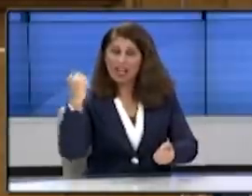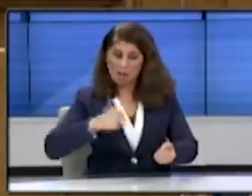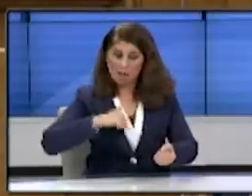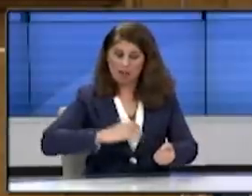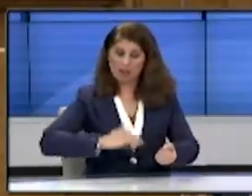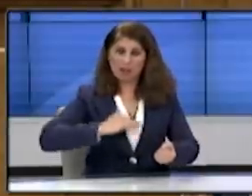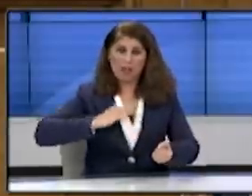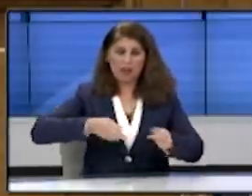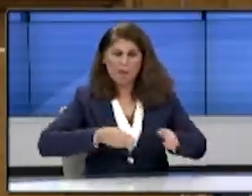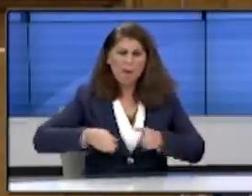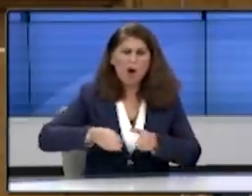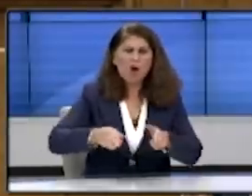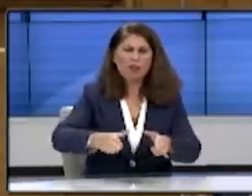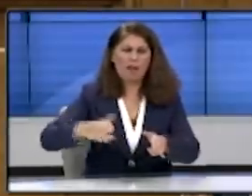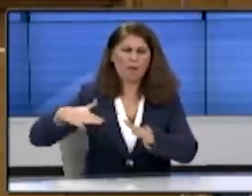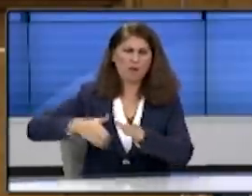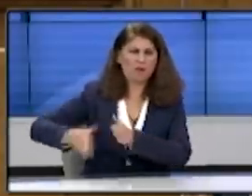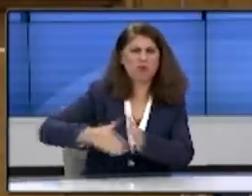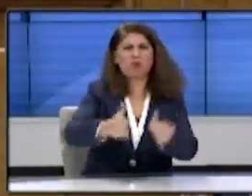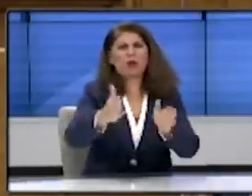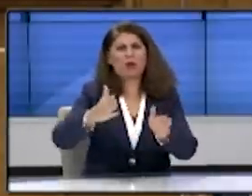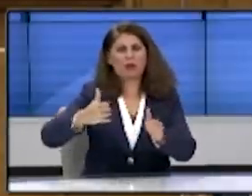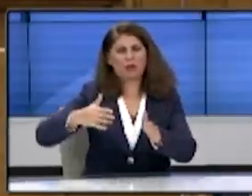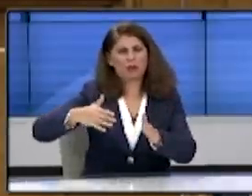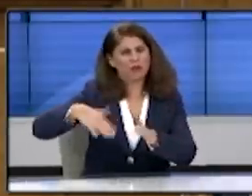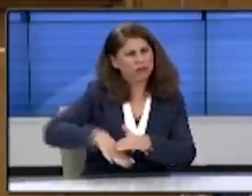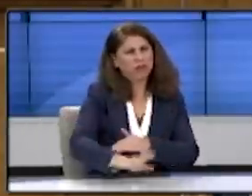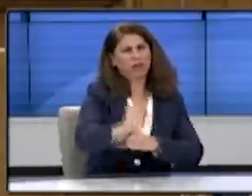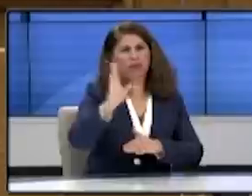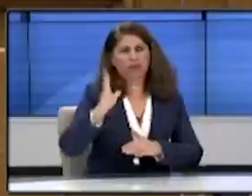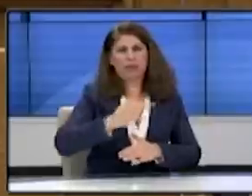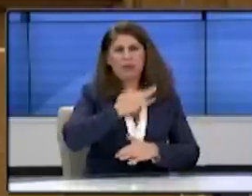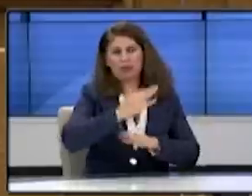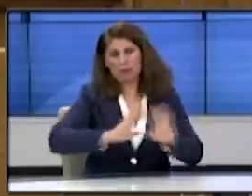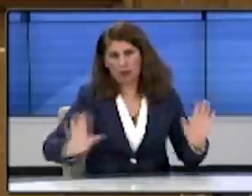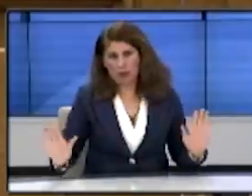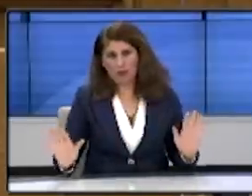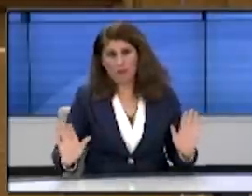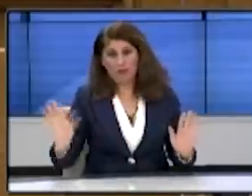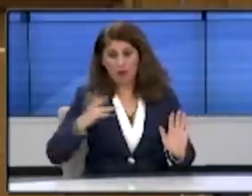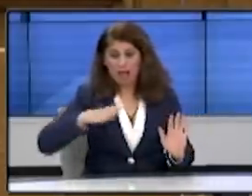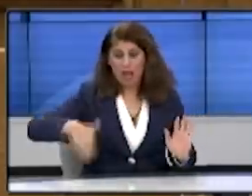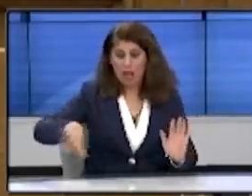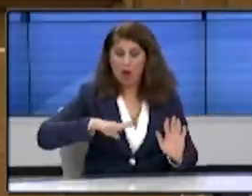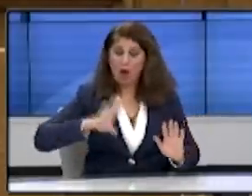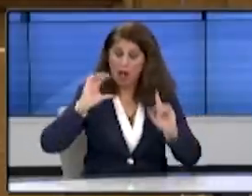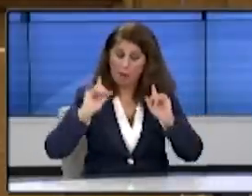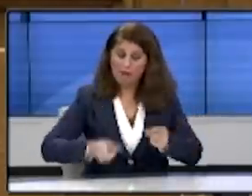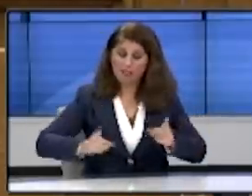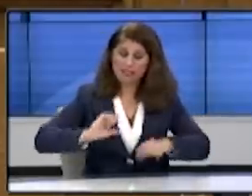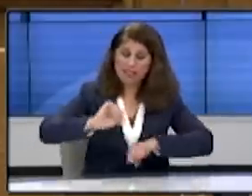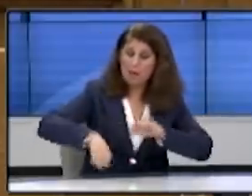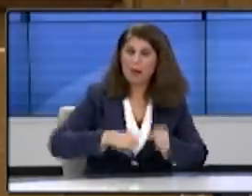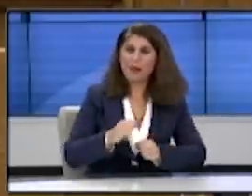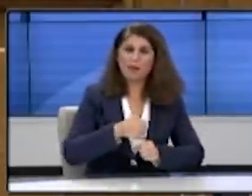γίνεται ποτάμι ορμητικό και θα σας παρασύρει. Ιδιαίτερα όταν ο λαός αποφασίσει να παλέψει όχι απλά